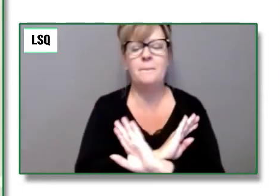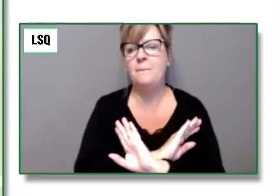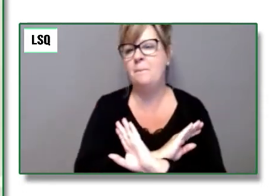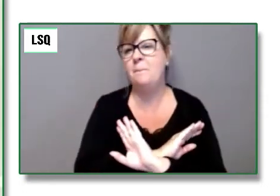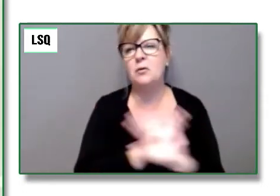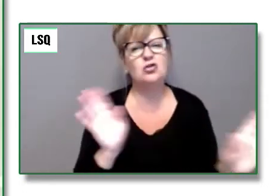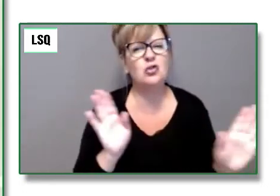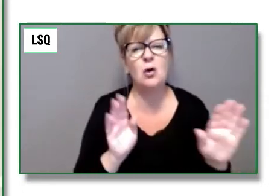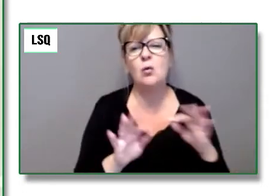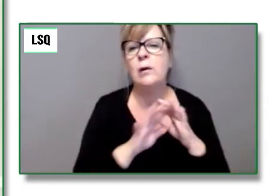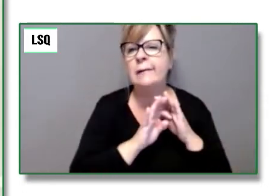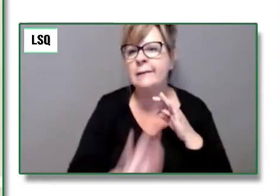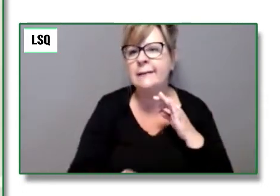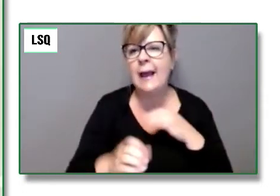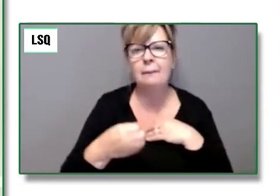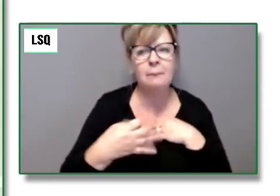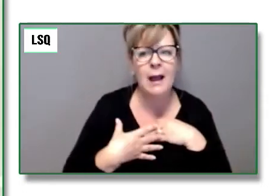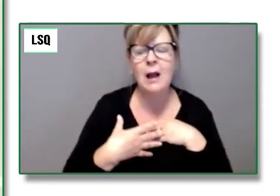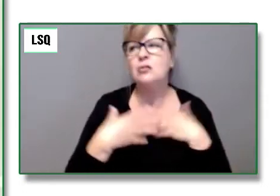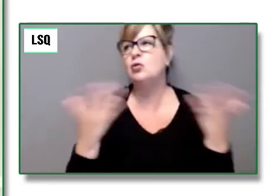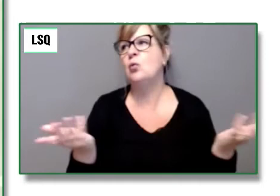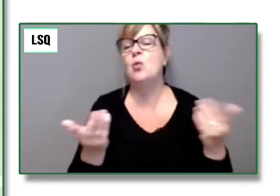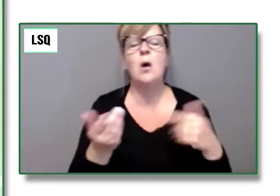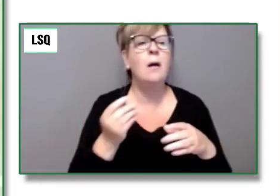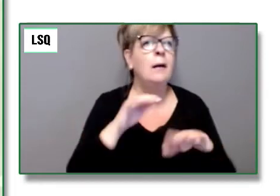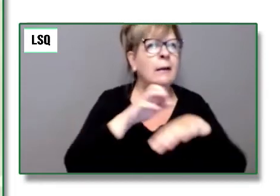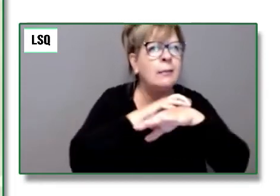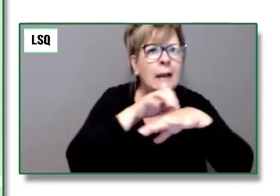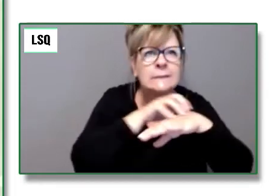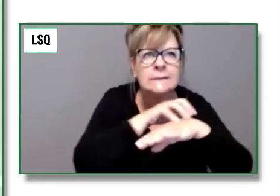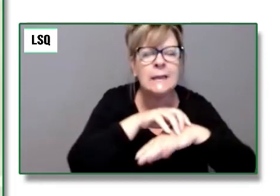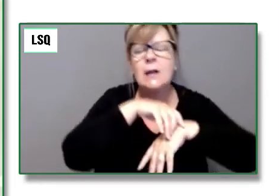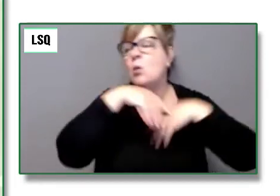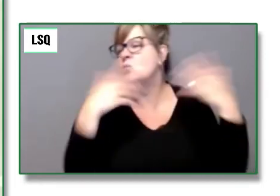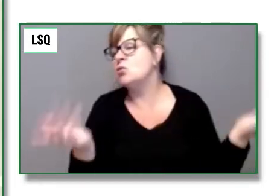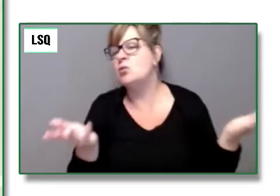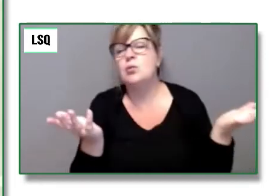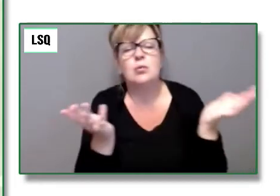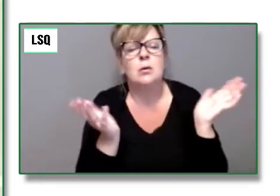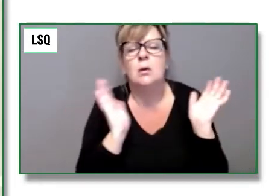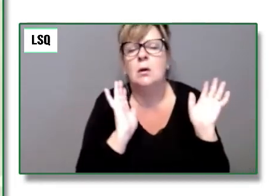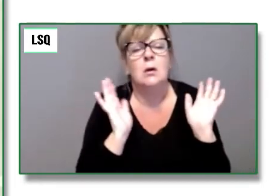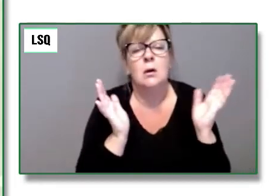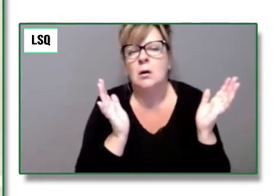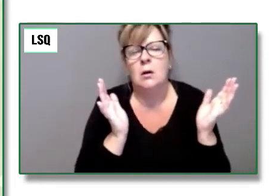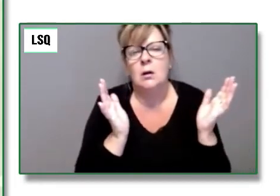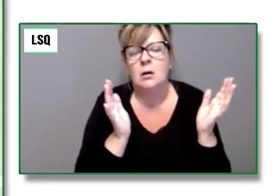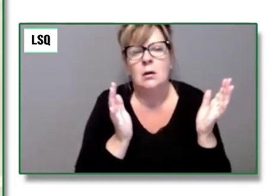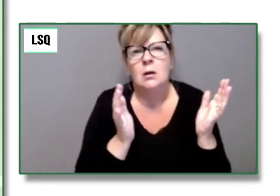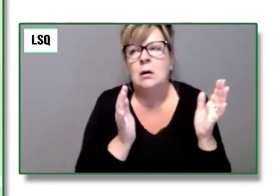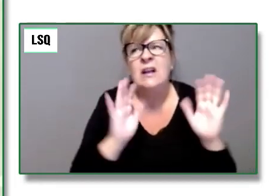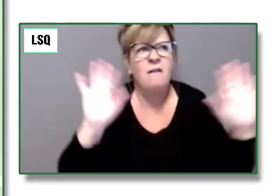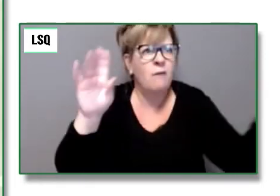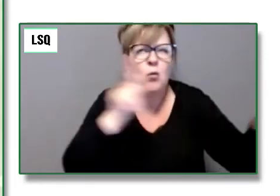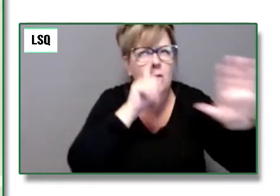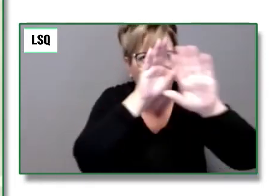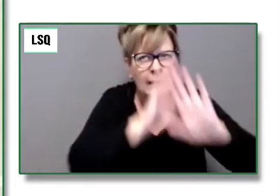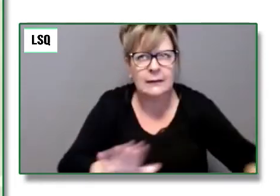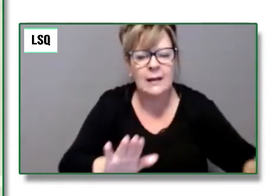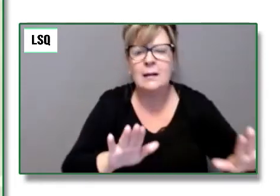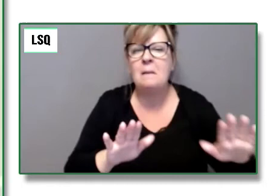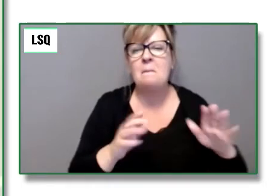d'espaces silencieux. Ça ne devrait jamais être votre responsabilité en tant que personne